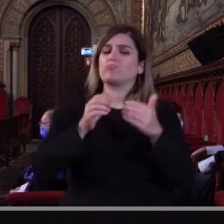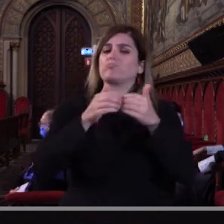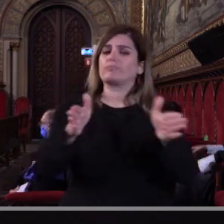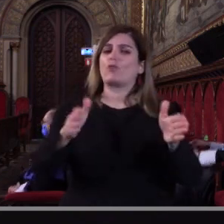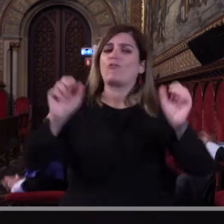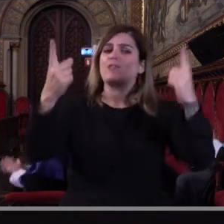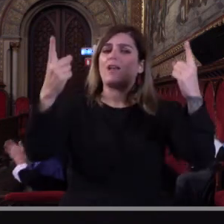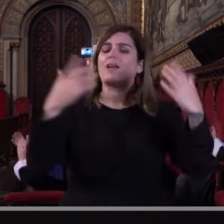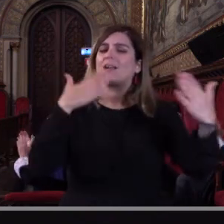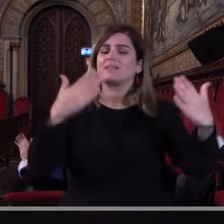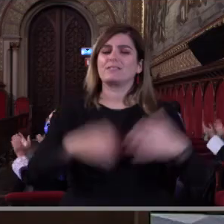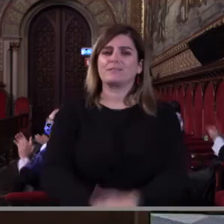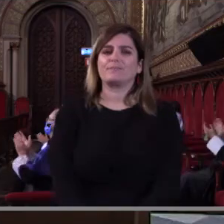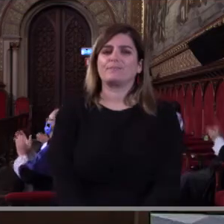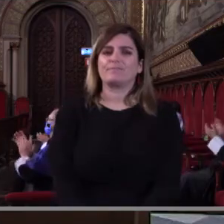acadèmic. Moltes gràcies.